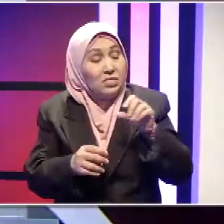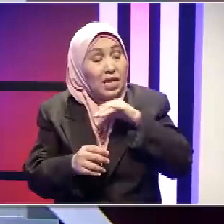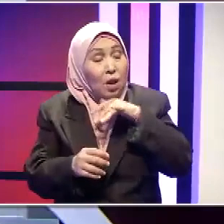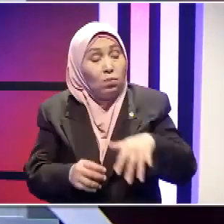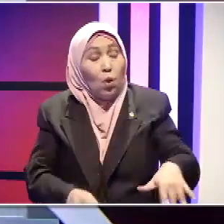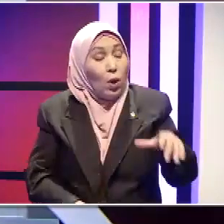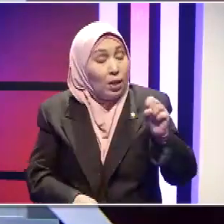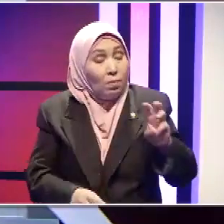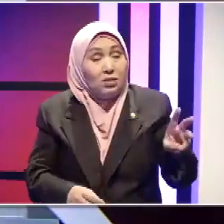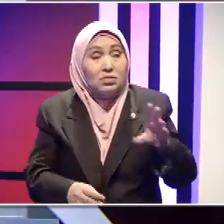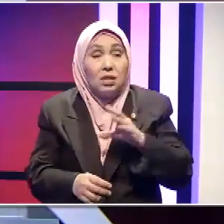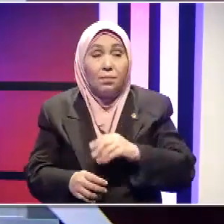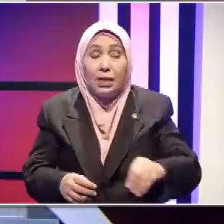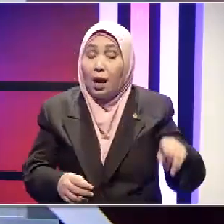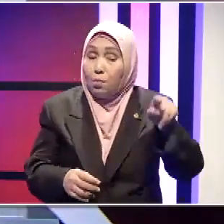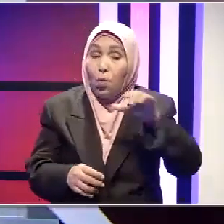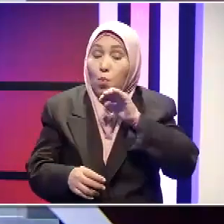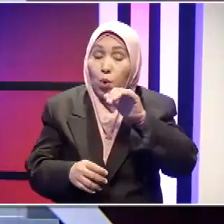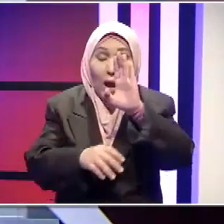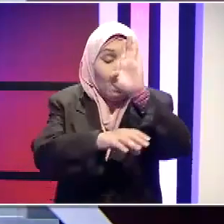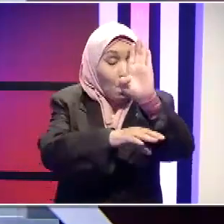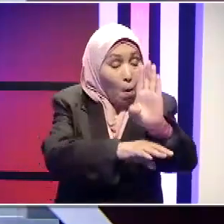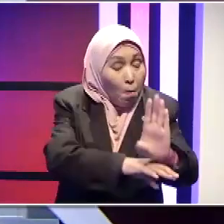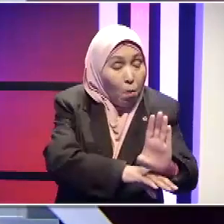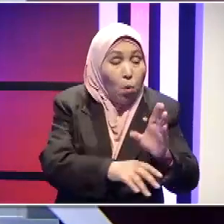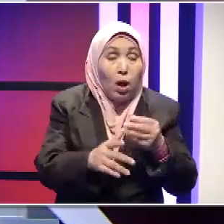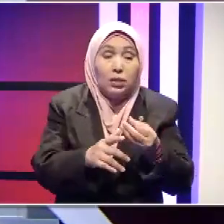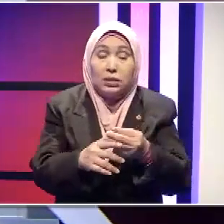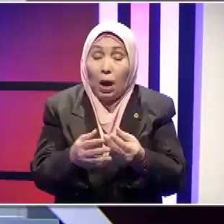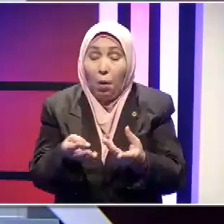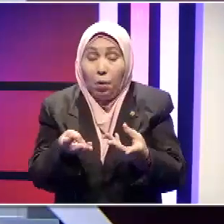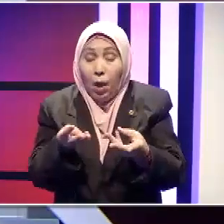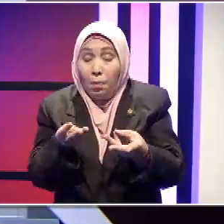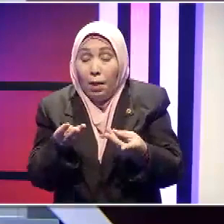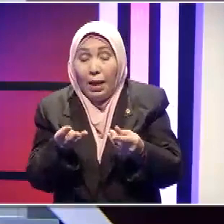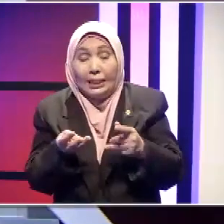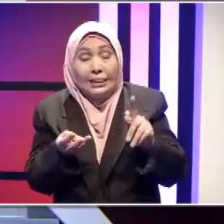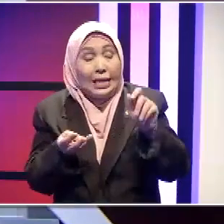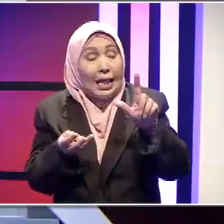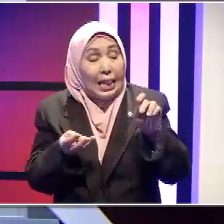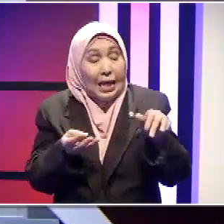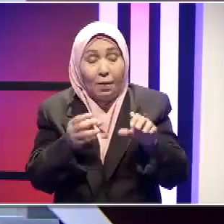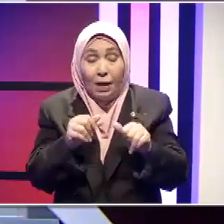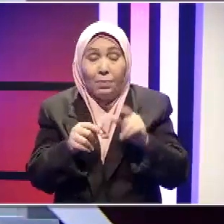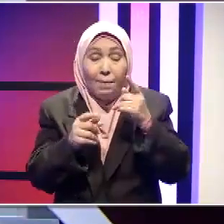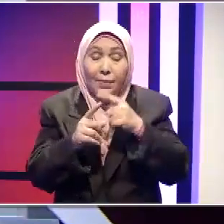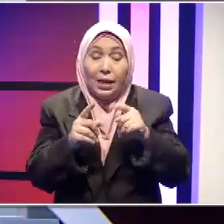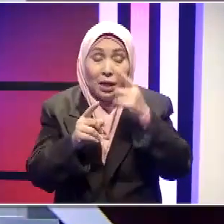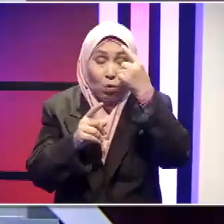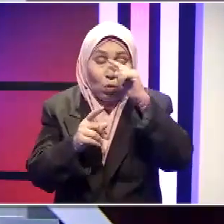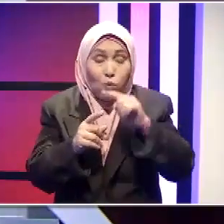bikinin bola Majnun Kamu bukannya bomoh ke ataupun tukang tilik bukannya gile untuk